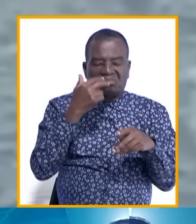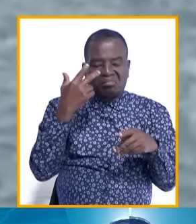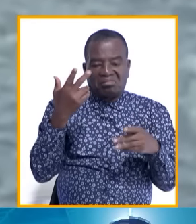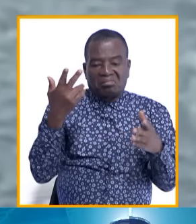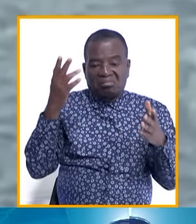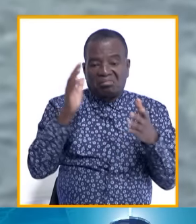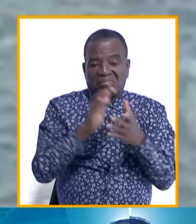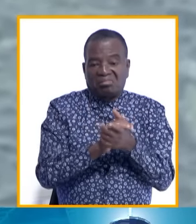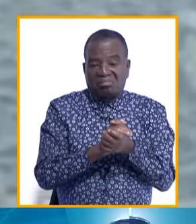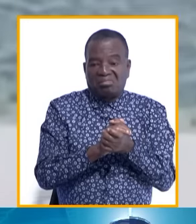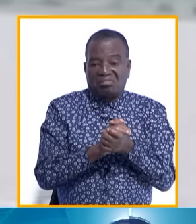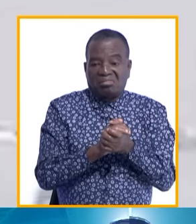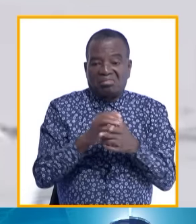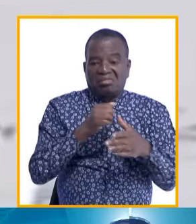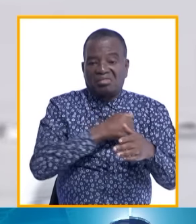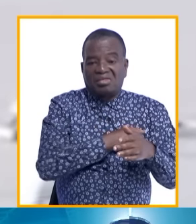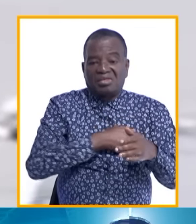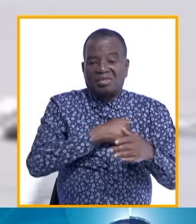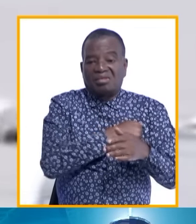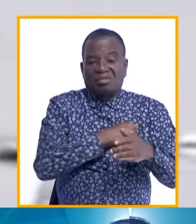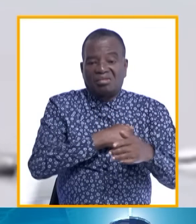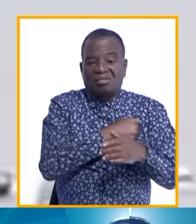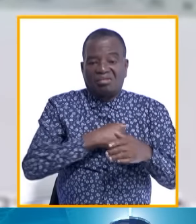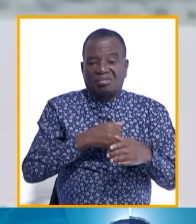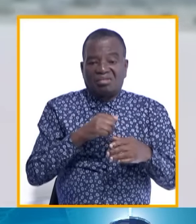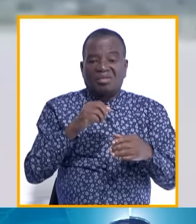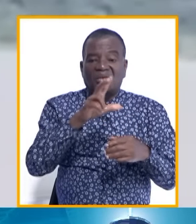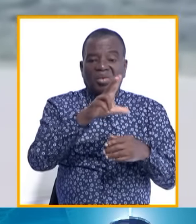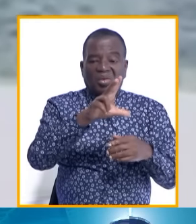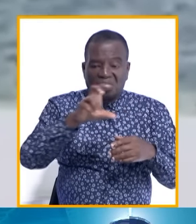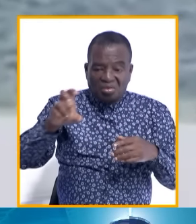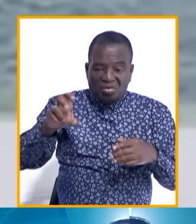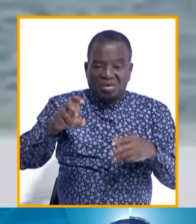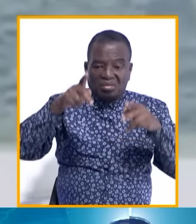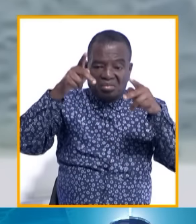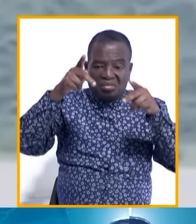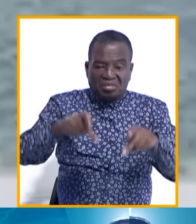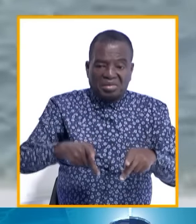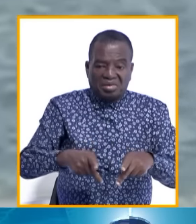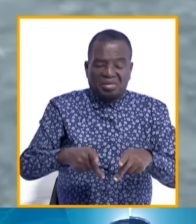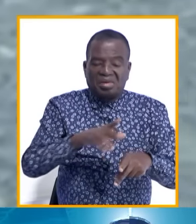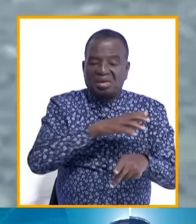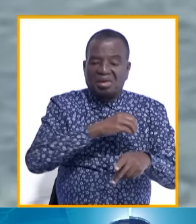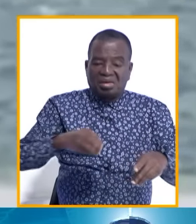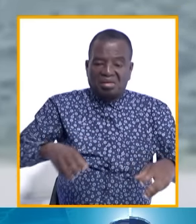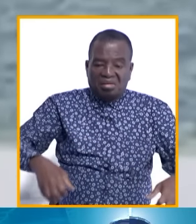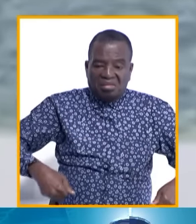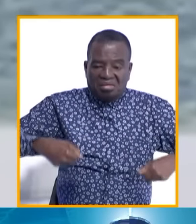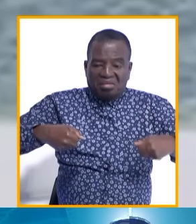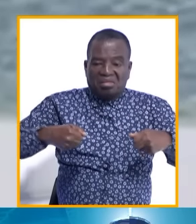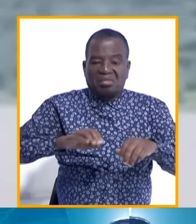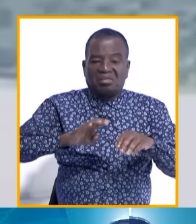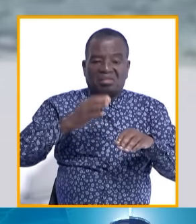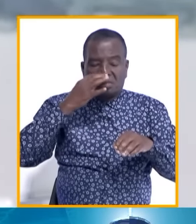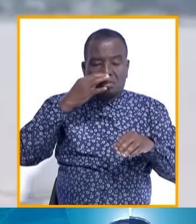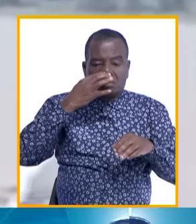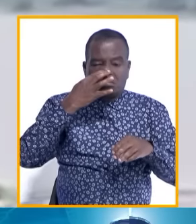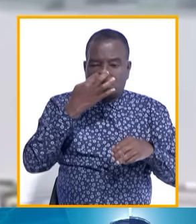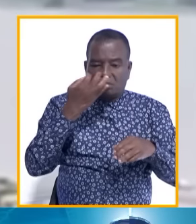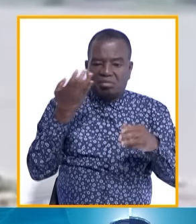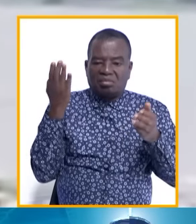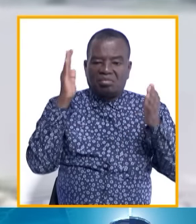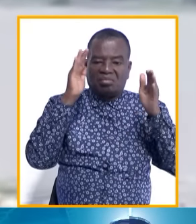de Maïdombé, dans le sud-ouest du pays. Une baleinière qui allait vers Niokki, transportant à son bord 300 personnes et des